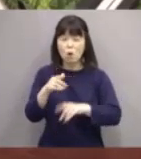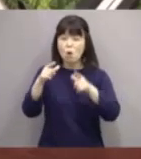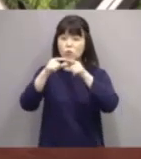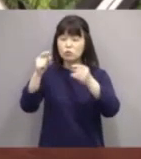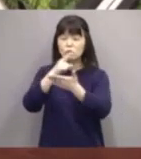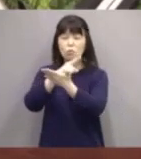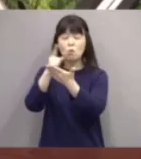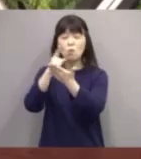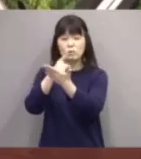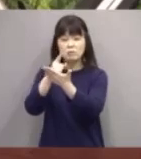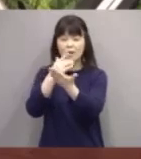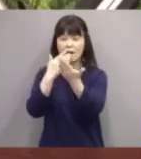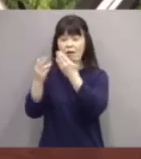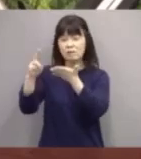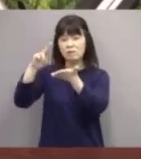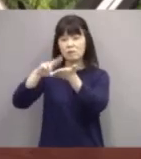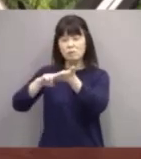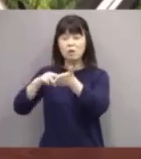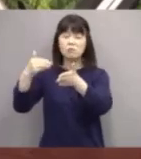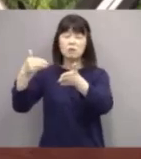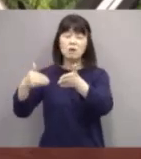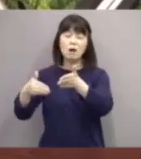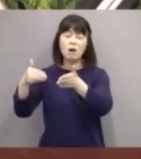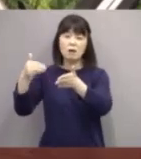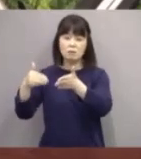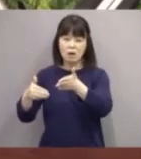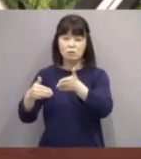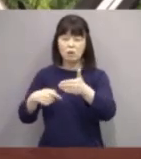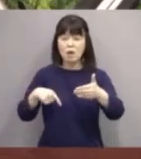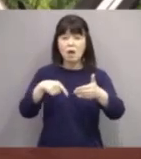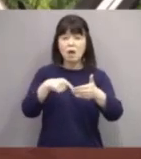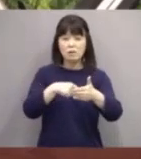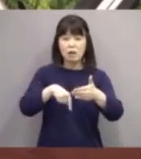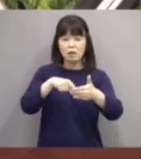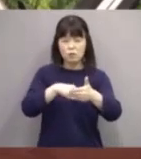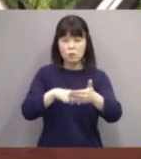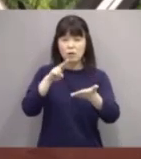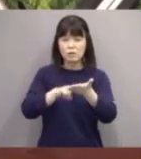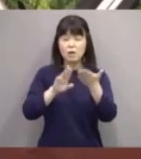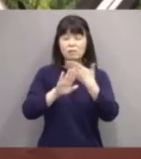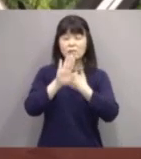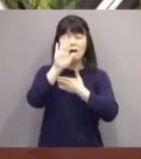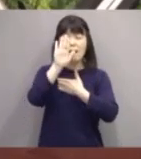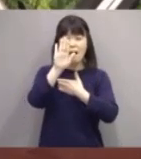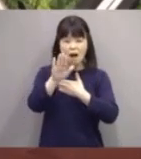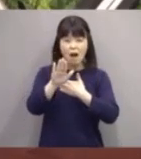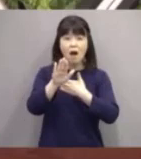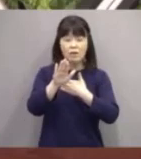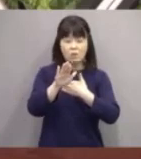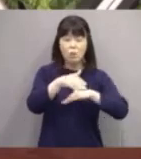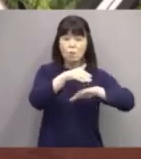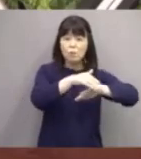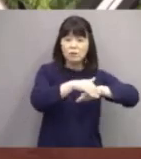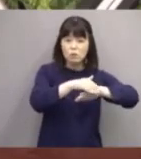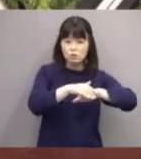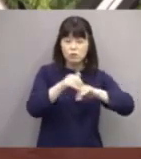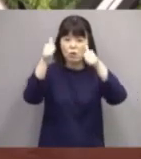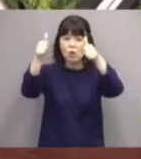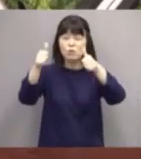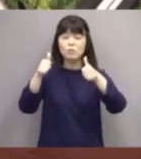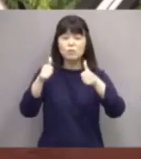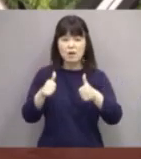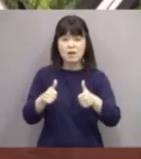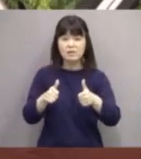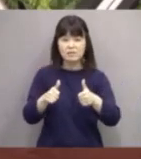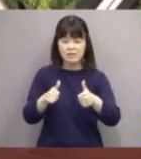方針がはっきり決まっていない部分もありますので、詳細が決まり次第随時窓口や出雲市のホームページを通